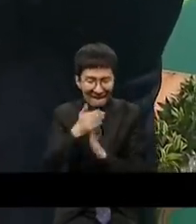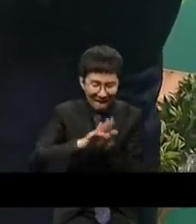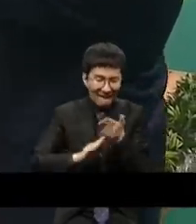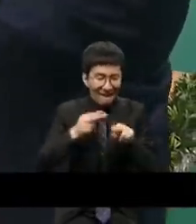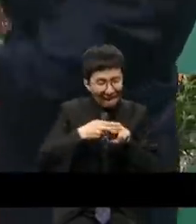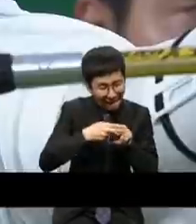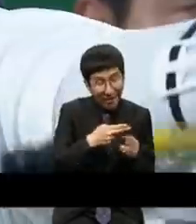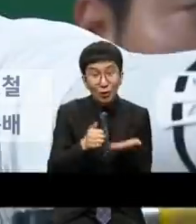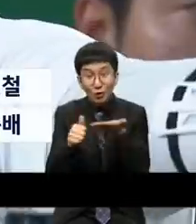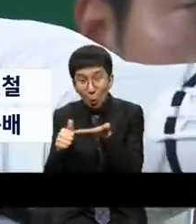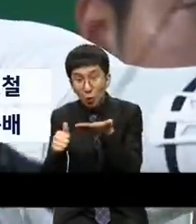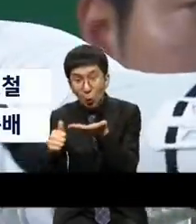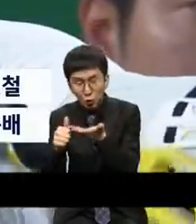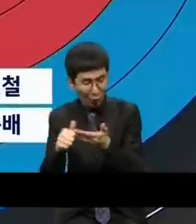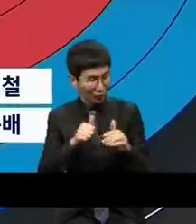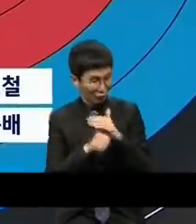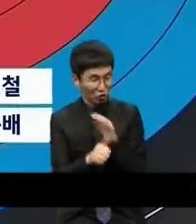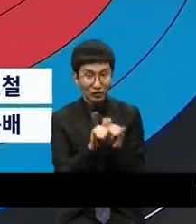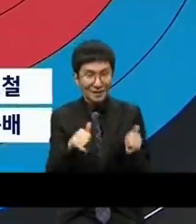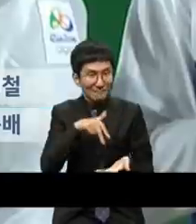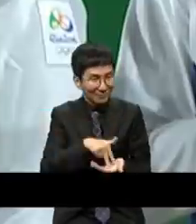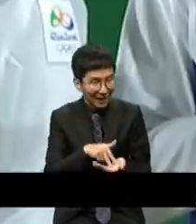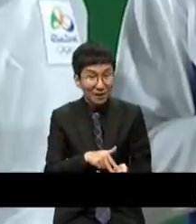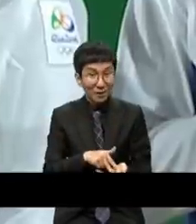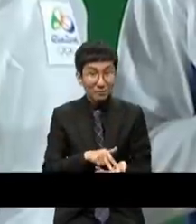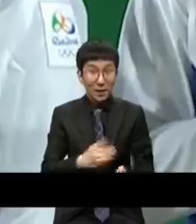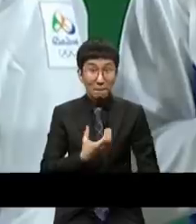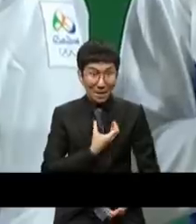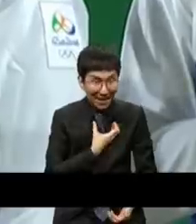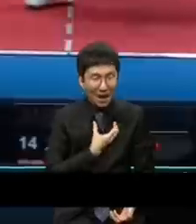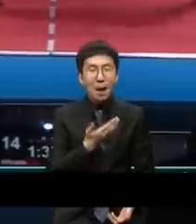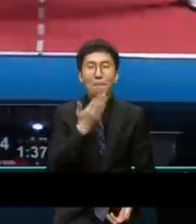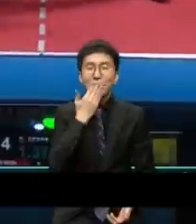받아든 태국 전사들은 메달은 밥심에서 나온다는 말을